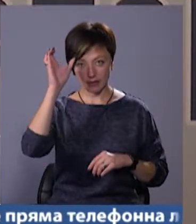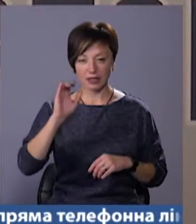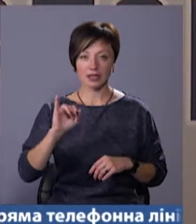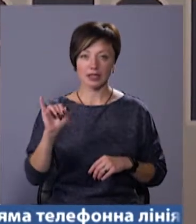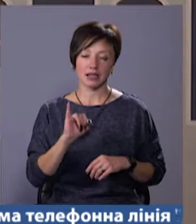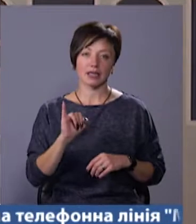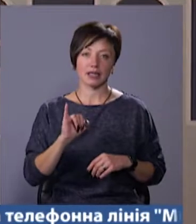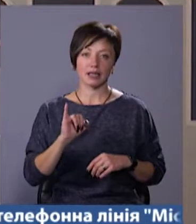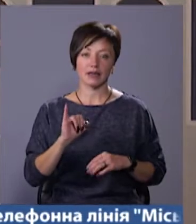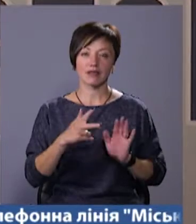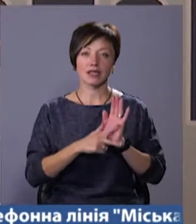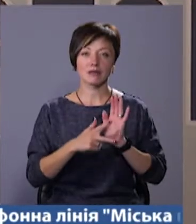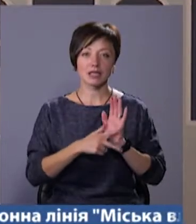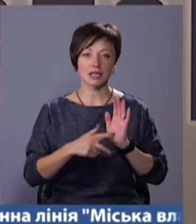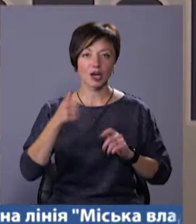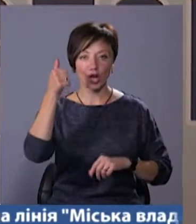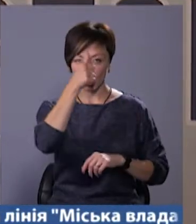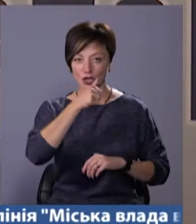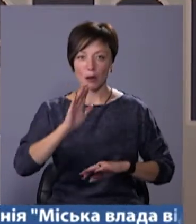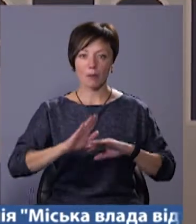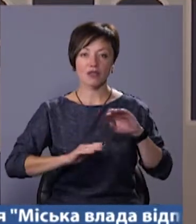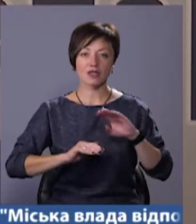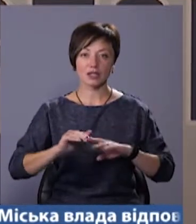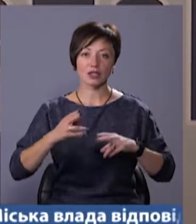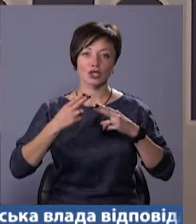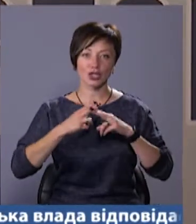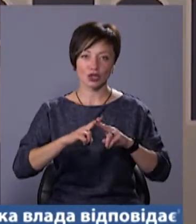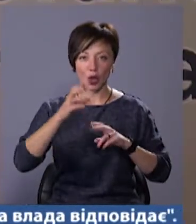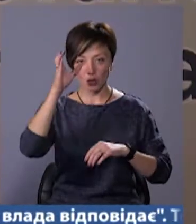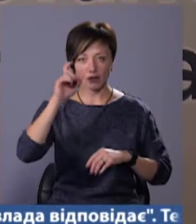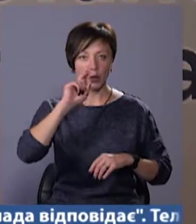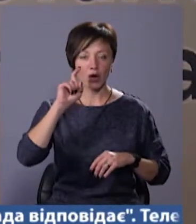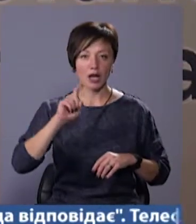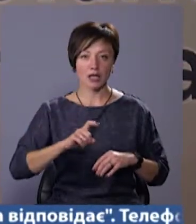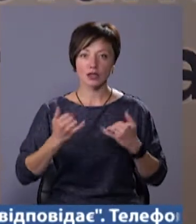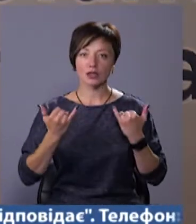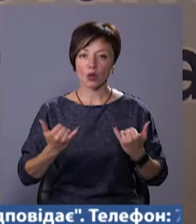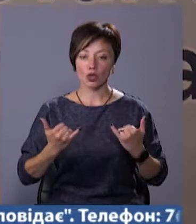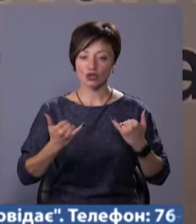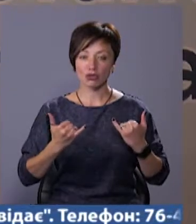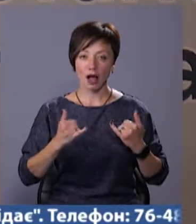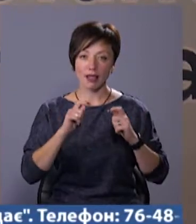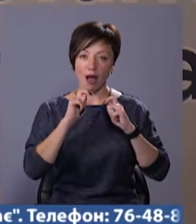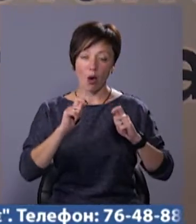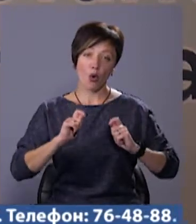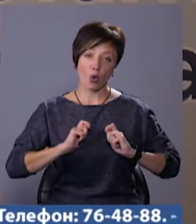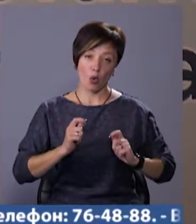та 80-річчя професійно-технічної освіти України. Сьогоднішня нагорода –